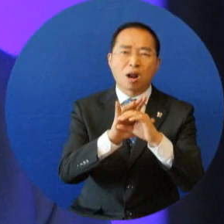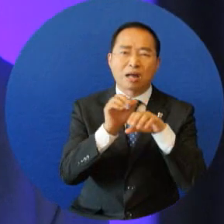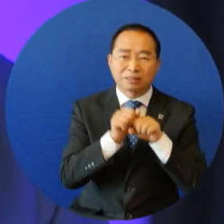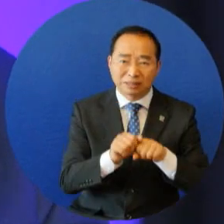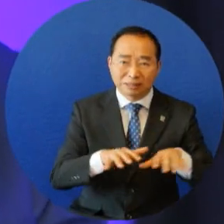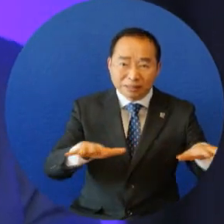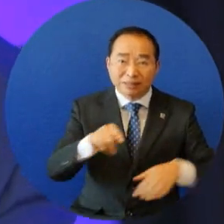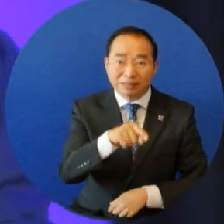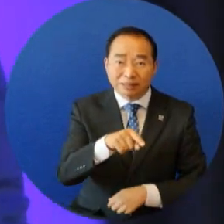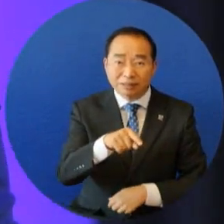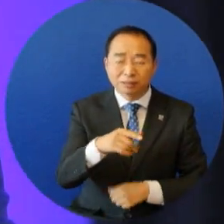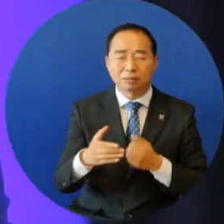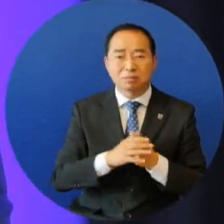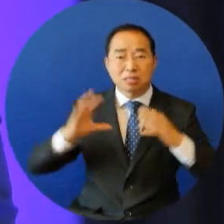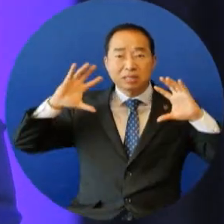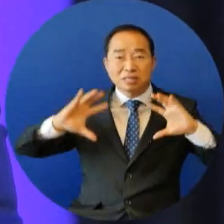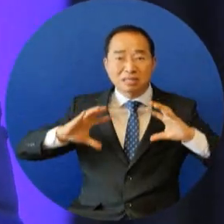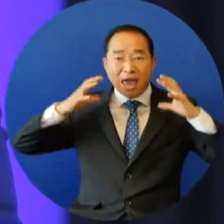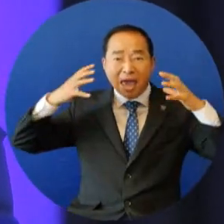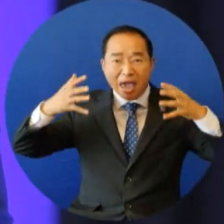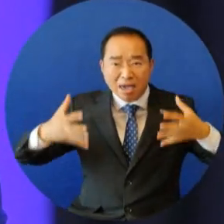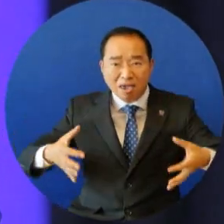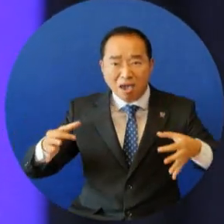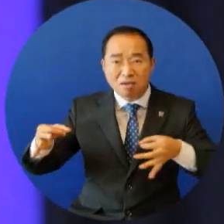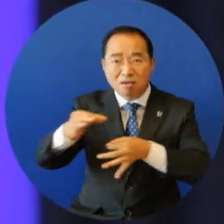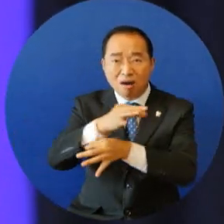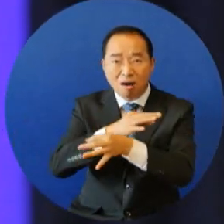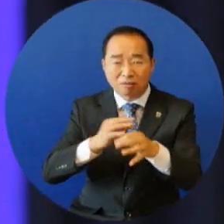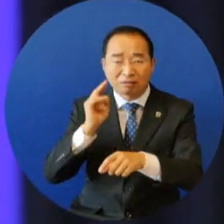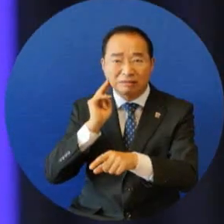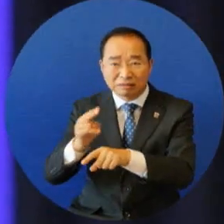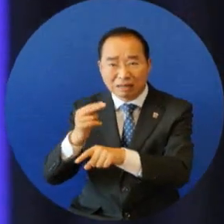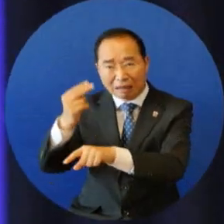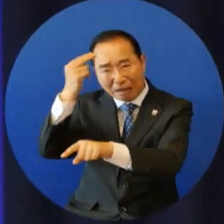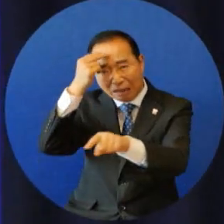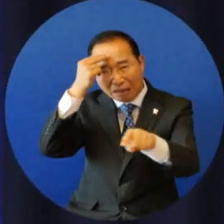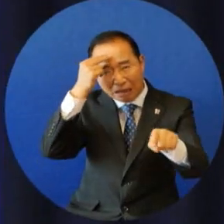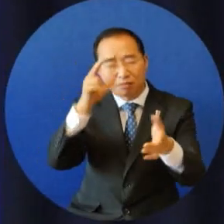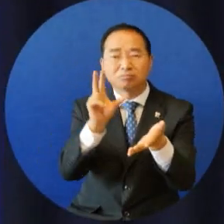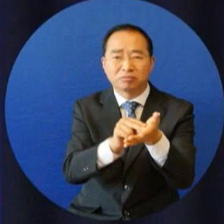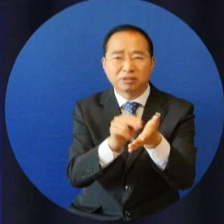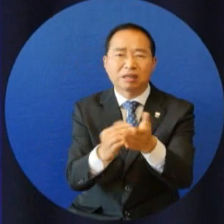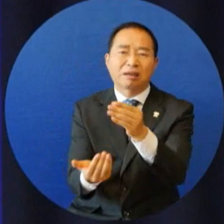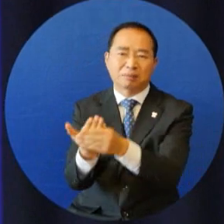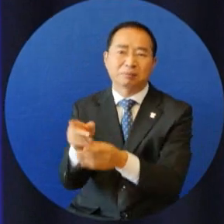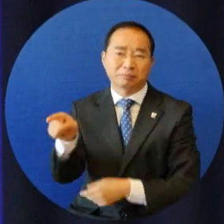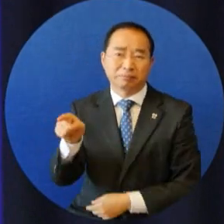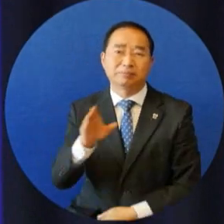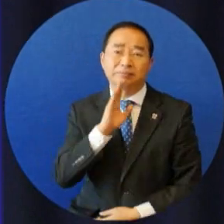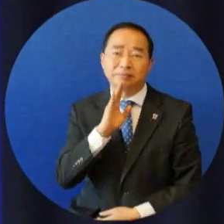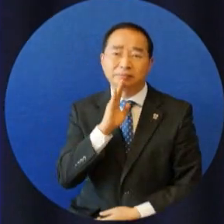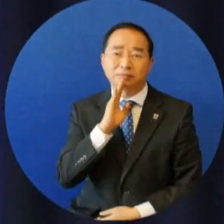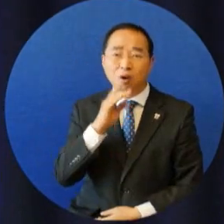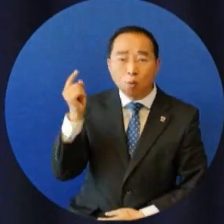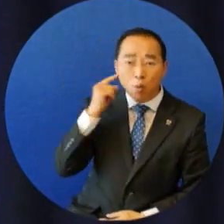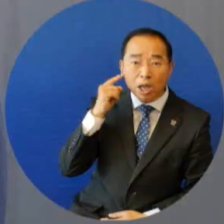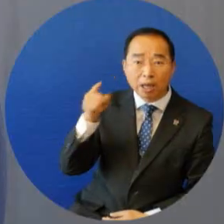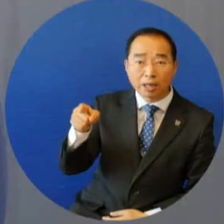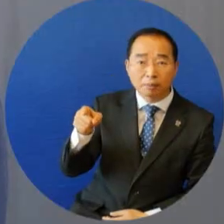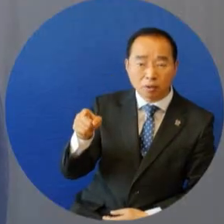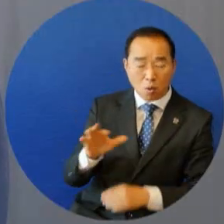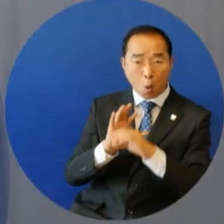코로나19가 세계 경제에 심각한 부정적인 영향을 끼친 건 맞아요. 왜